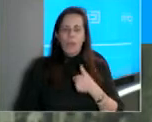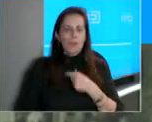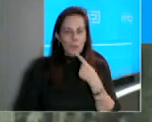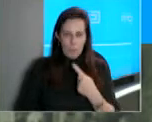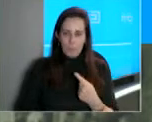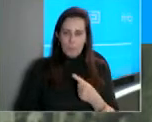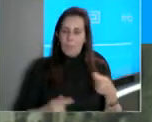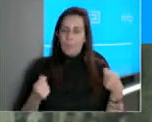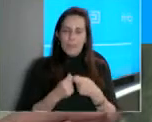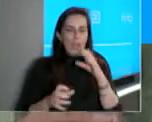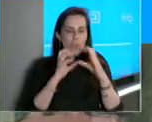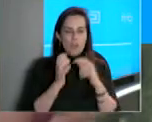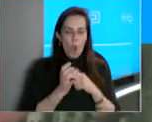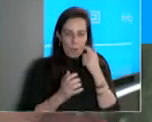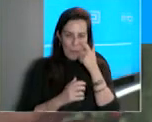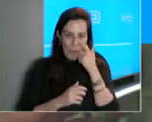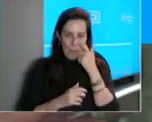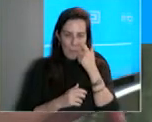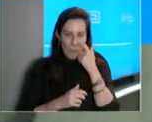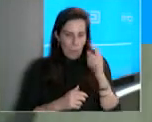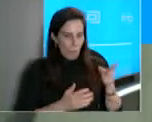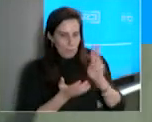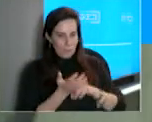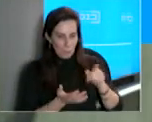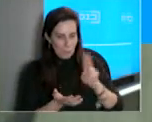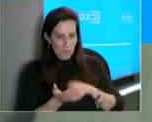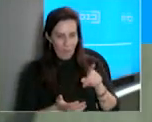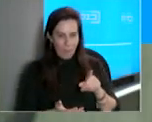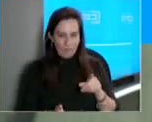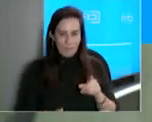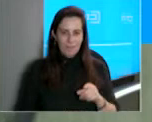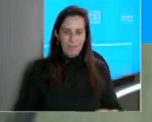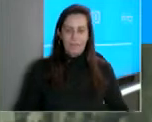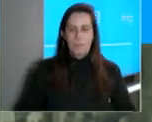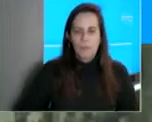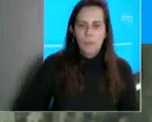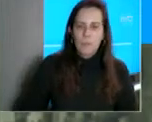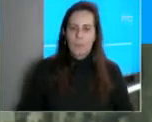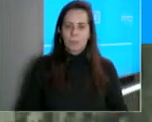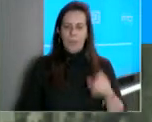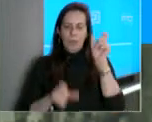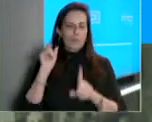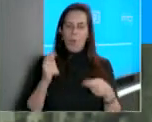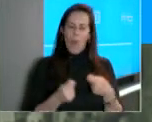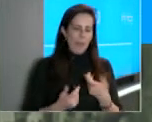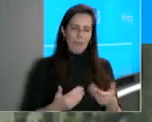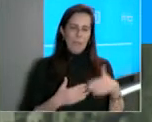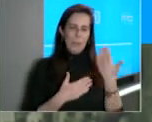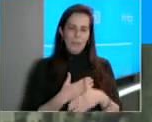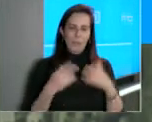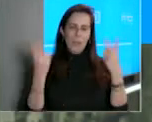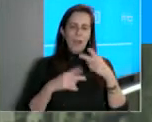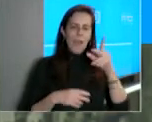אומר שמבחינת תקשורתית, חייו של בן גוריון... הוא צדק לפי הסקר שלו? לא. הציבור לא היה רלוונטי. בסופו של דבר,